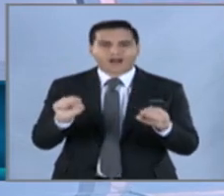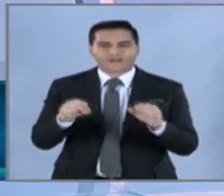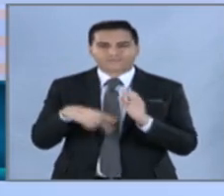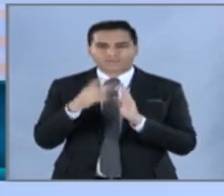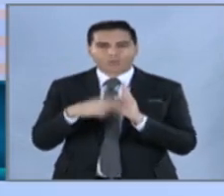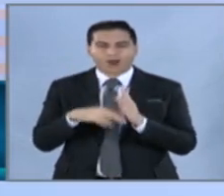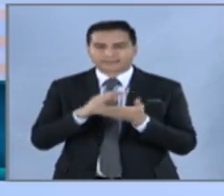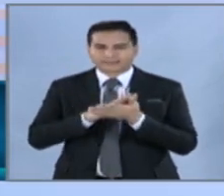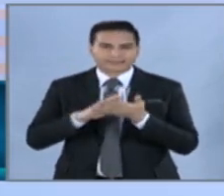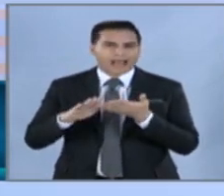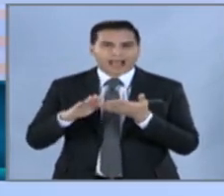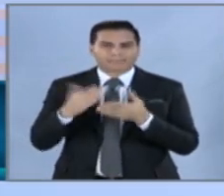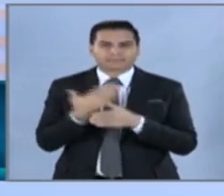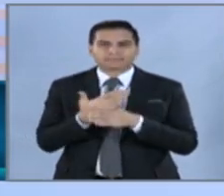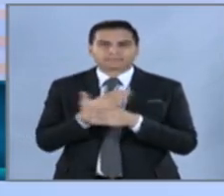اللي ابتدت